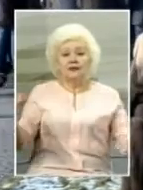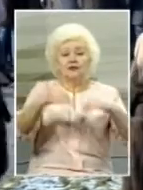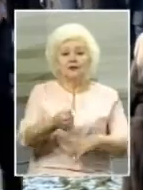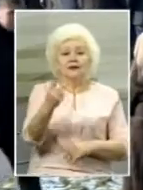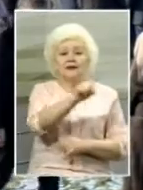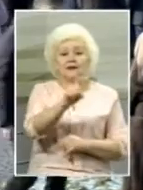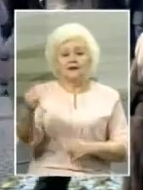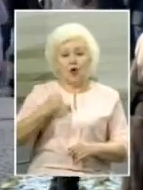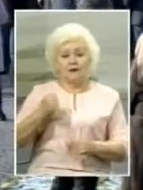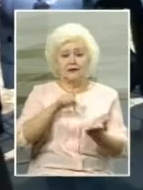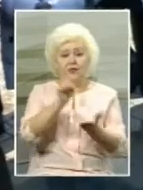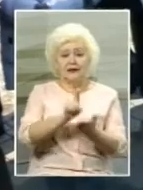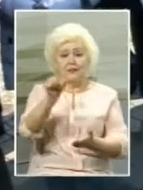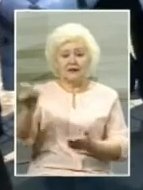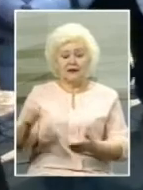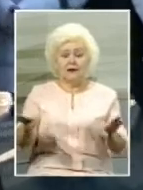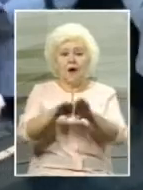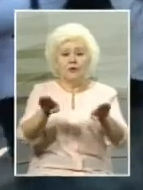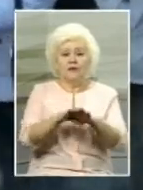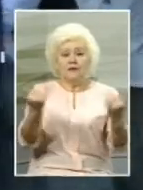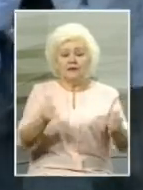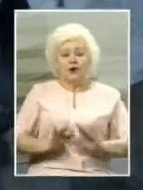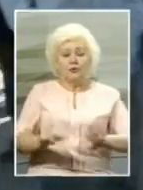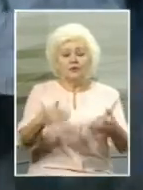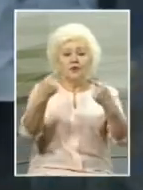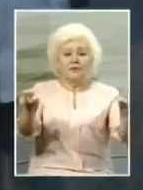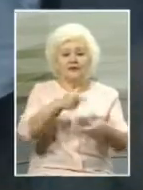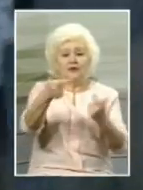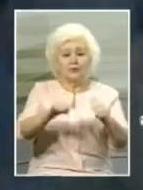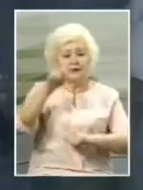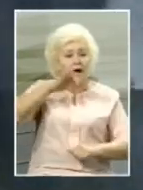кілька сотень військових пенсіонерів. Подібні сьогодні проводяться в інших